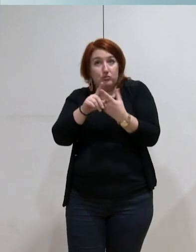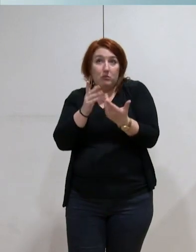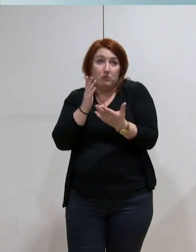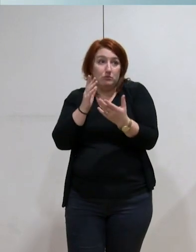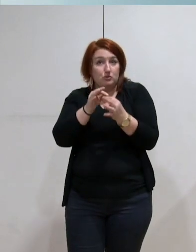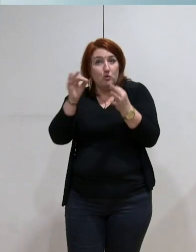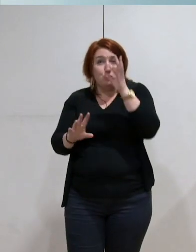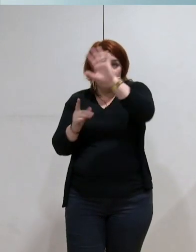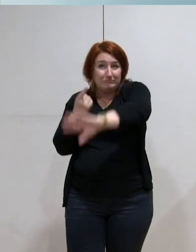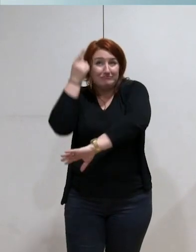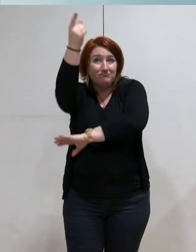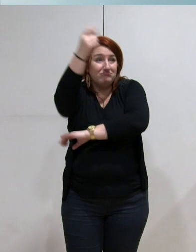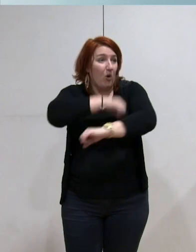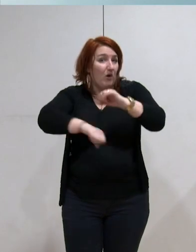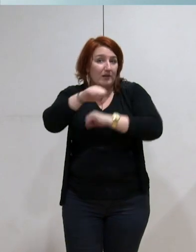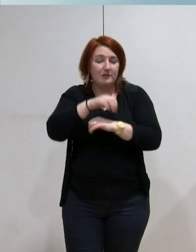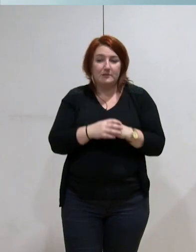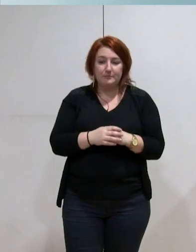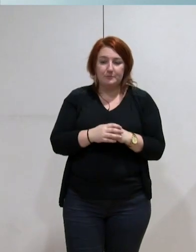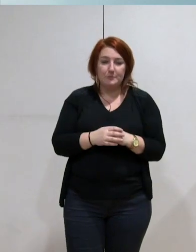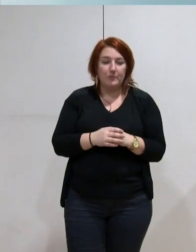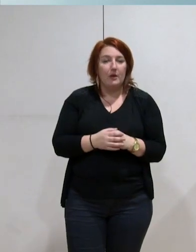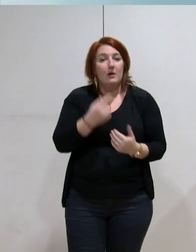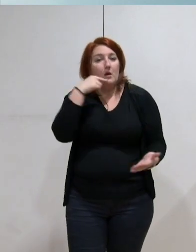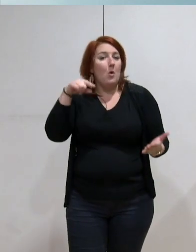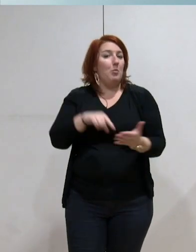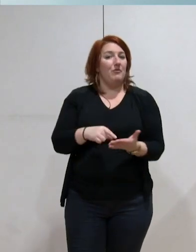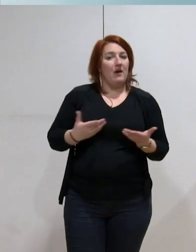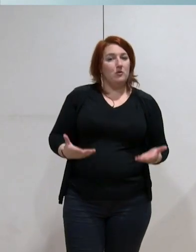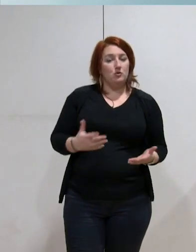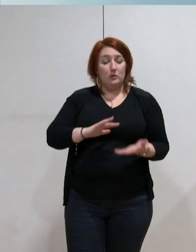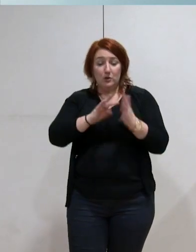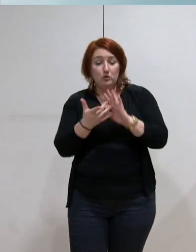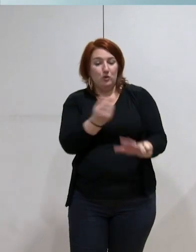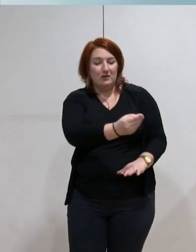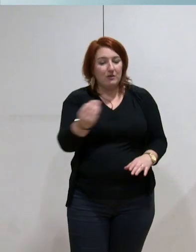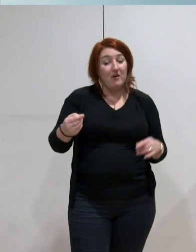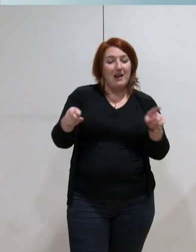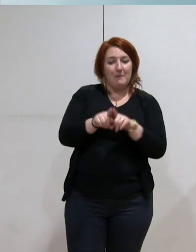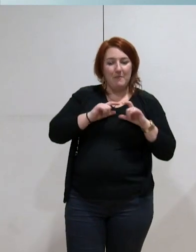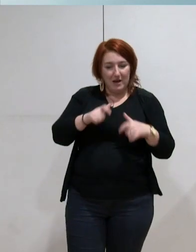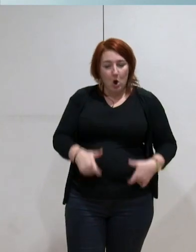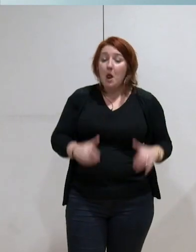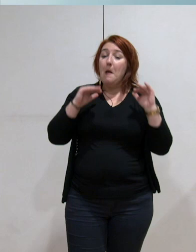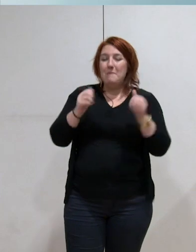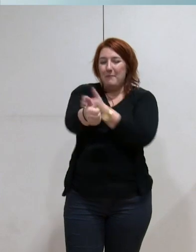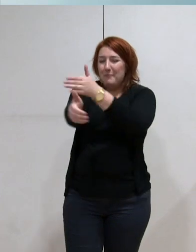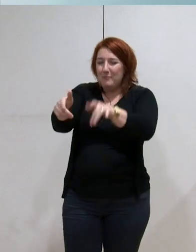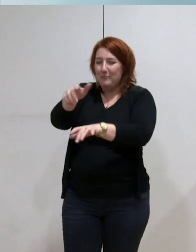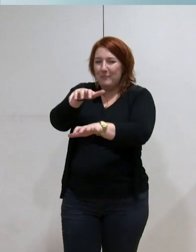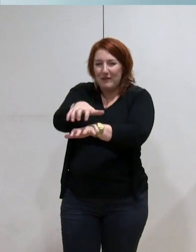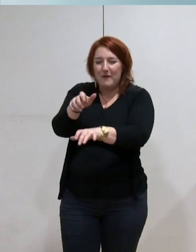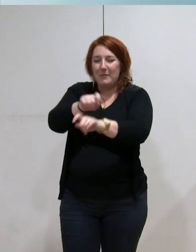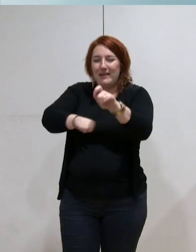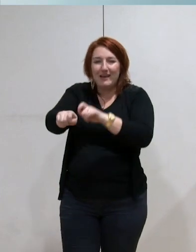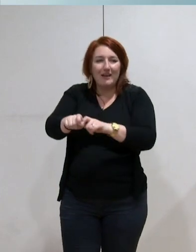il est ainsi préférable aujourd'hui d'avoir tous ces enfants dans la même école même en préfabriqué plutôt que de devoir courir entre plusieurs établissements quand